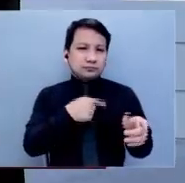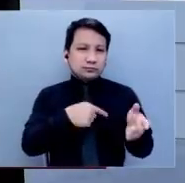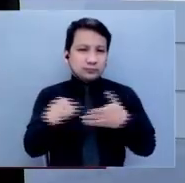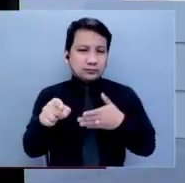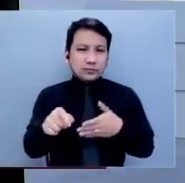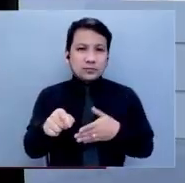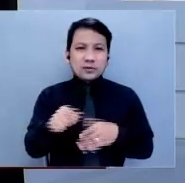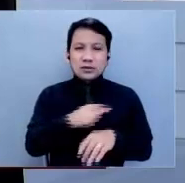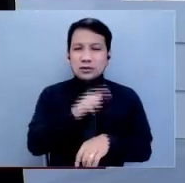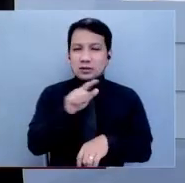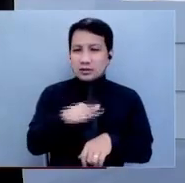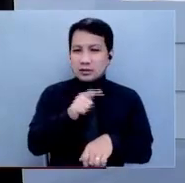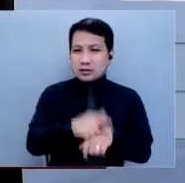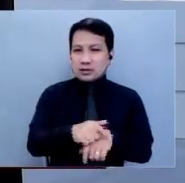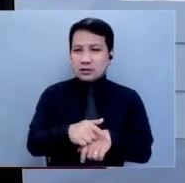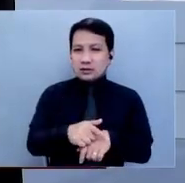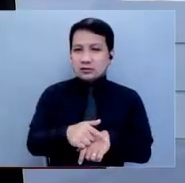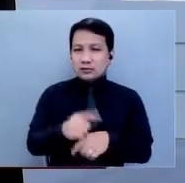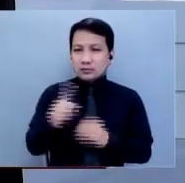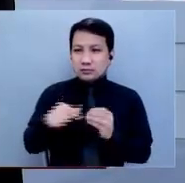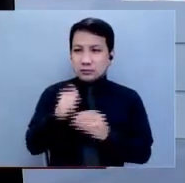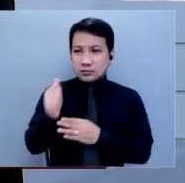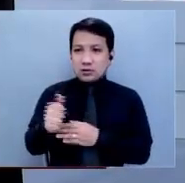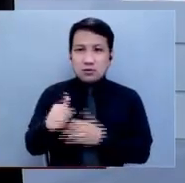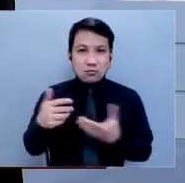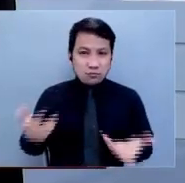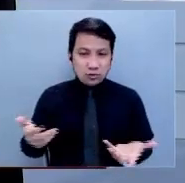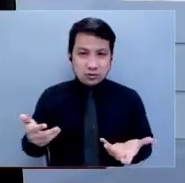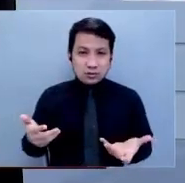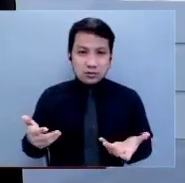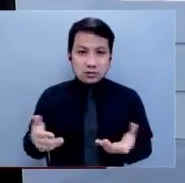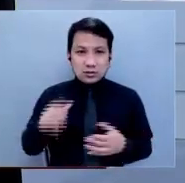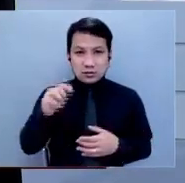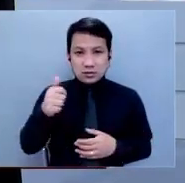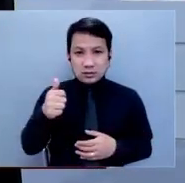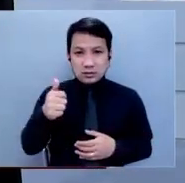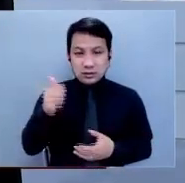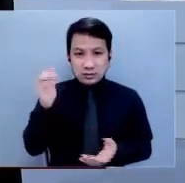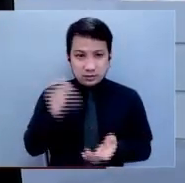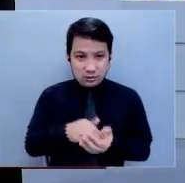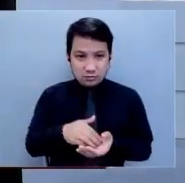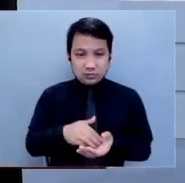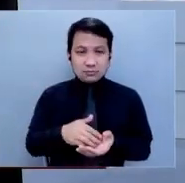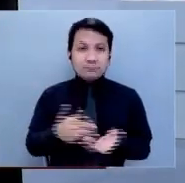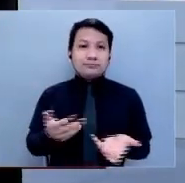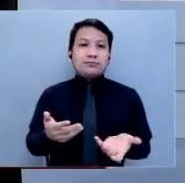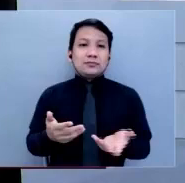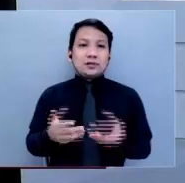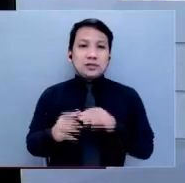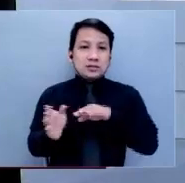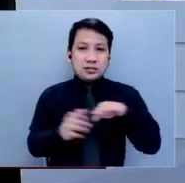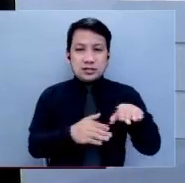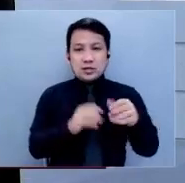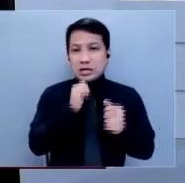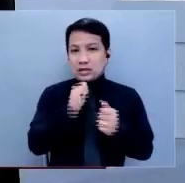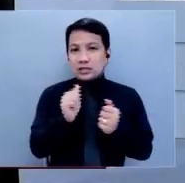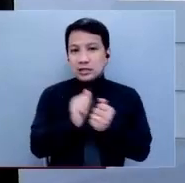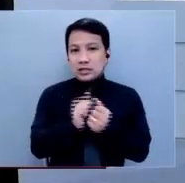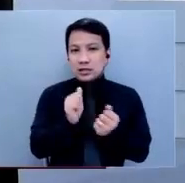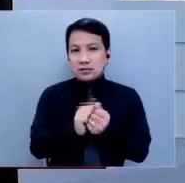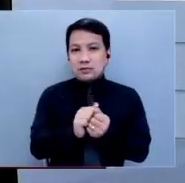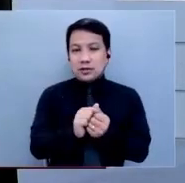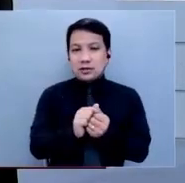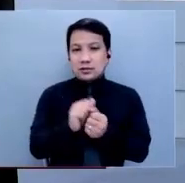tax dahil kung ang mana ay wala pa pong 10,000 piso, exempted po yan sa estate tax.